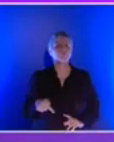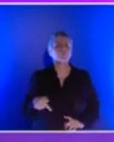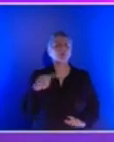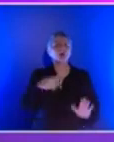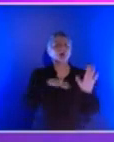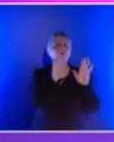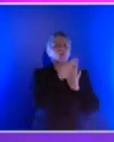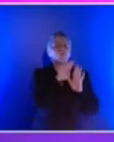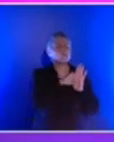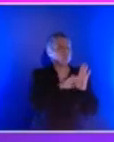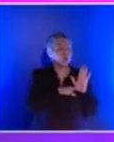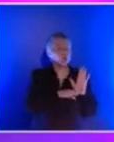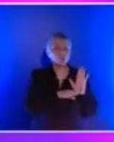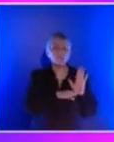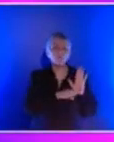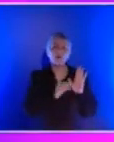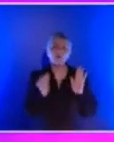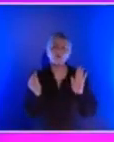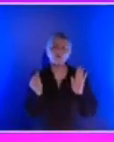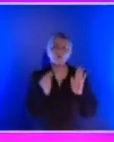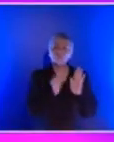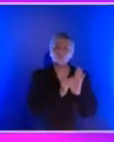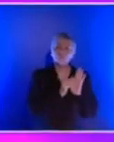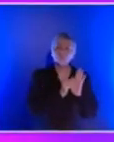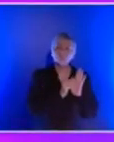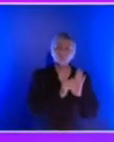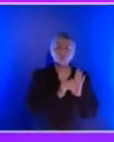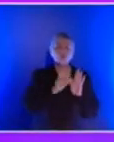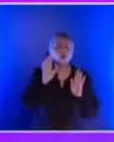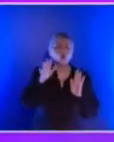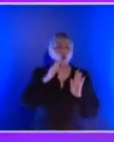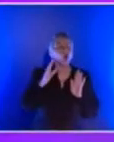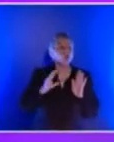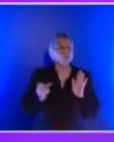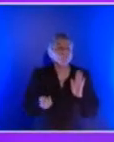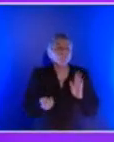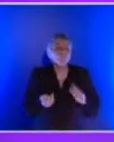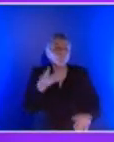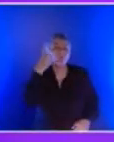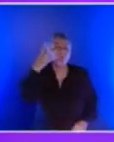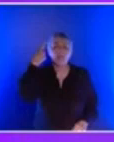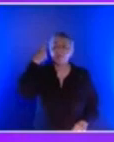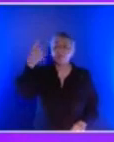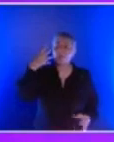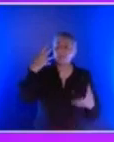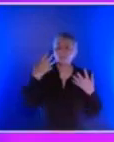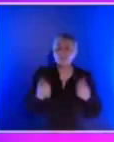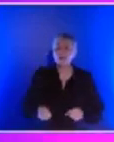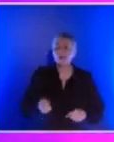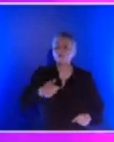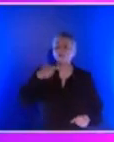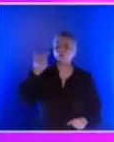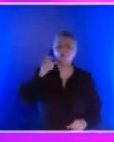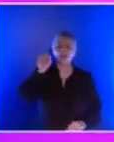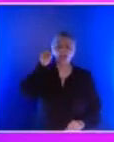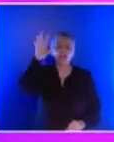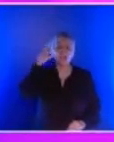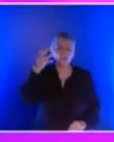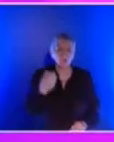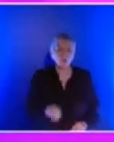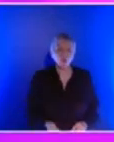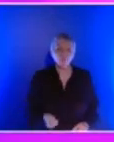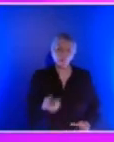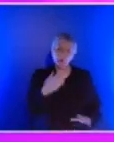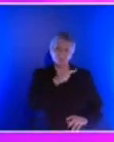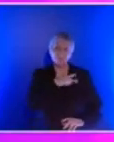Συμμαχία ενσωματώνει τις πιο προοδευτικές ιδέες που υπάρχουν διεθνώς. και αυτό αποτυπώνεται και στη θέση μας για